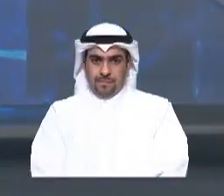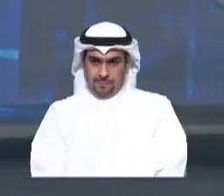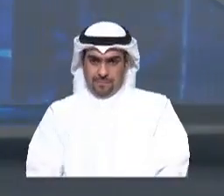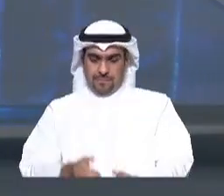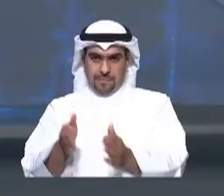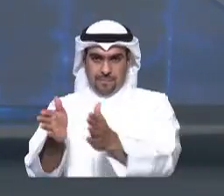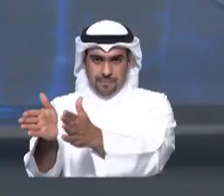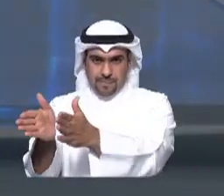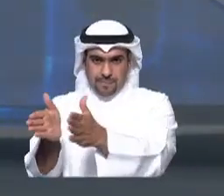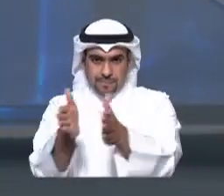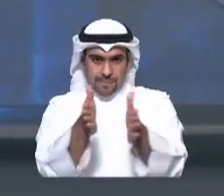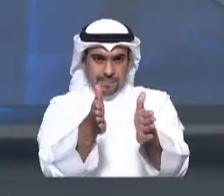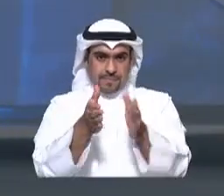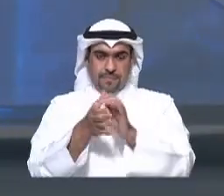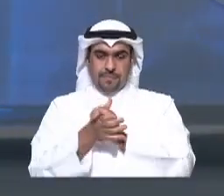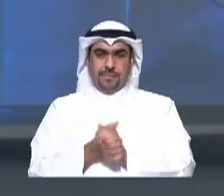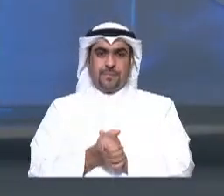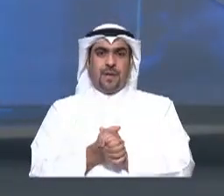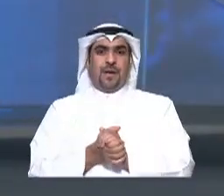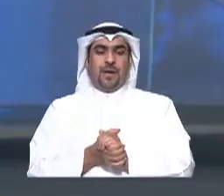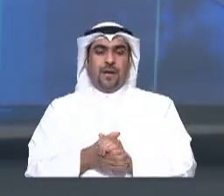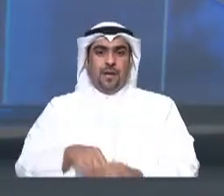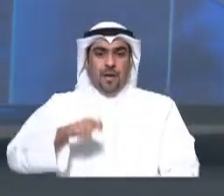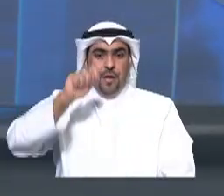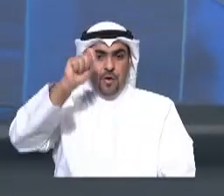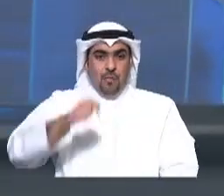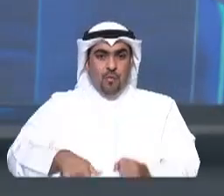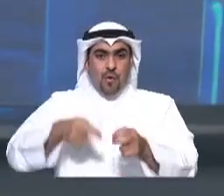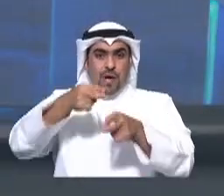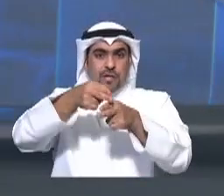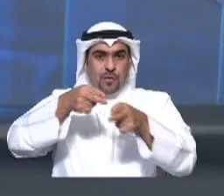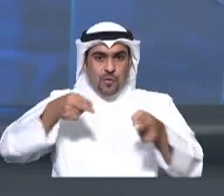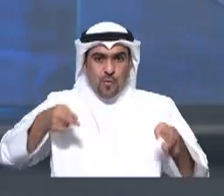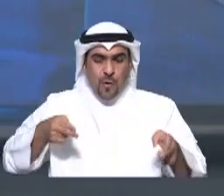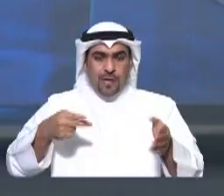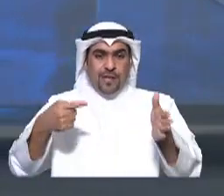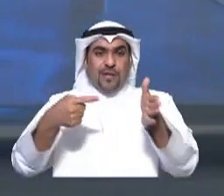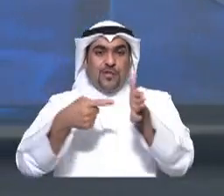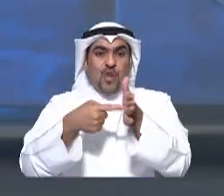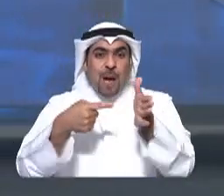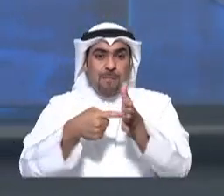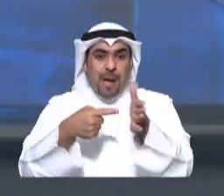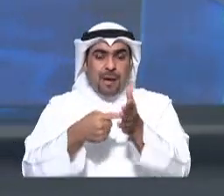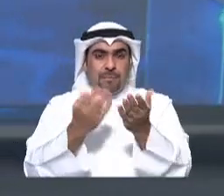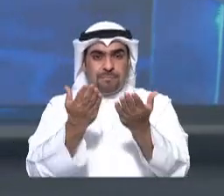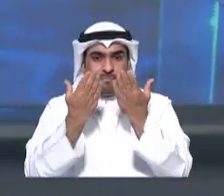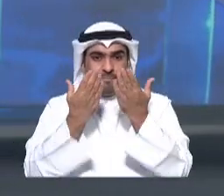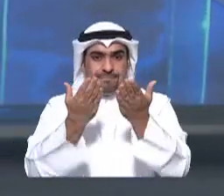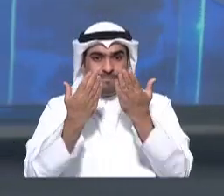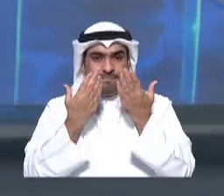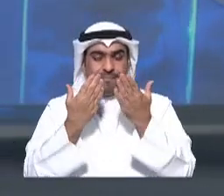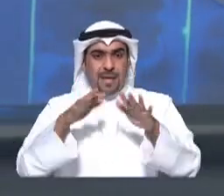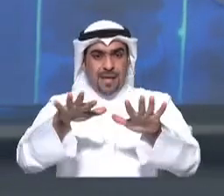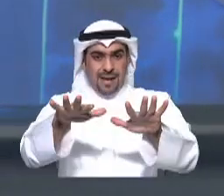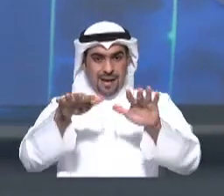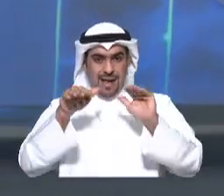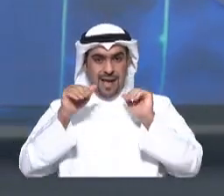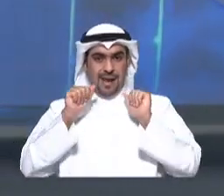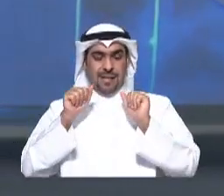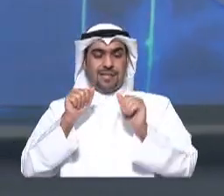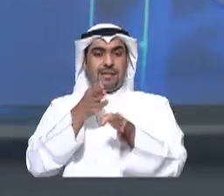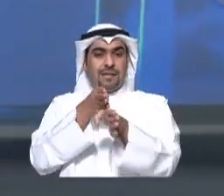تضرب الكوادر الوطنية أروع الأمثلة في تحقيق النجاحات في مختلف الميادين